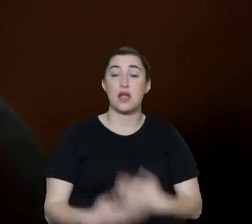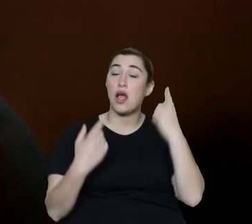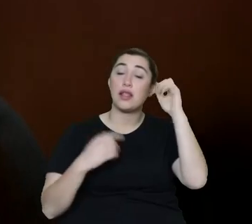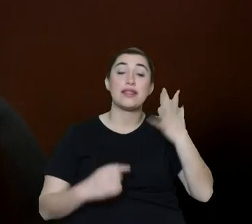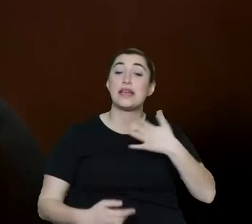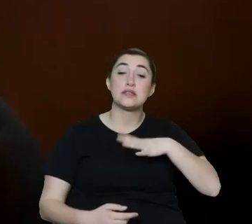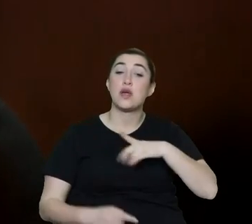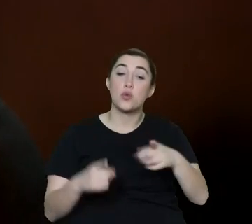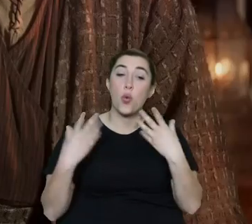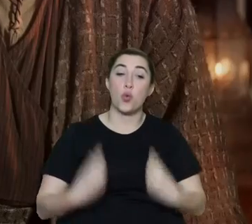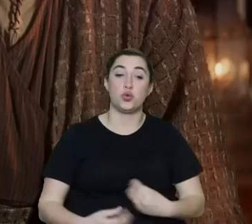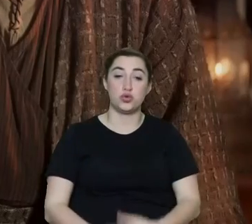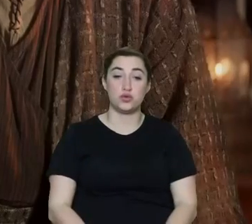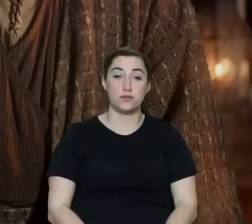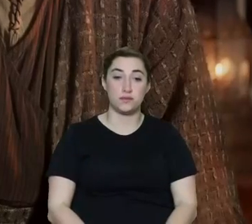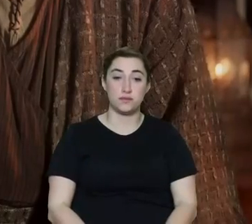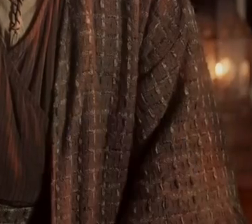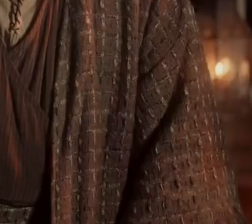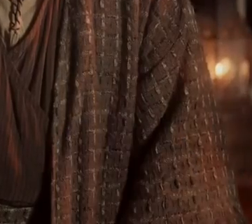Mevlam ne dilerse o olur.